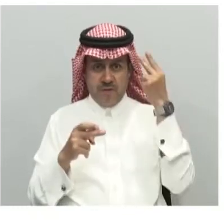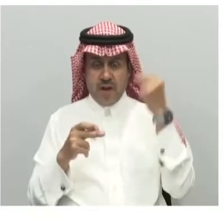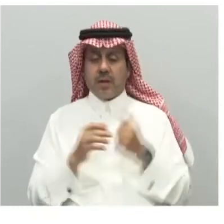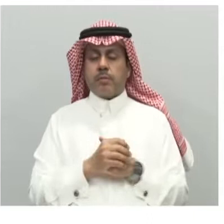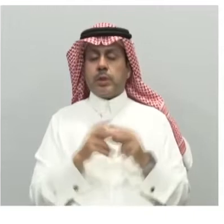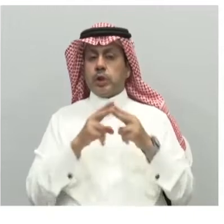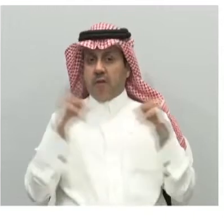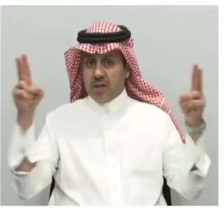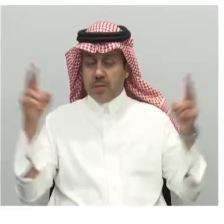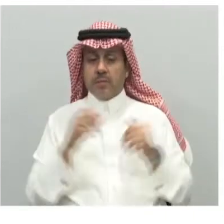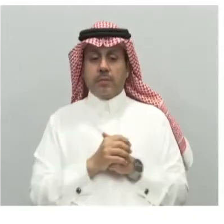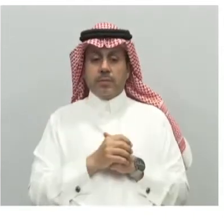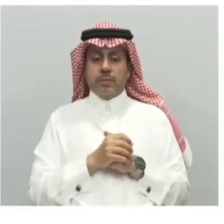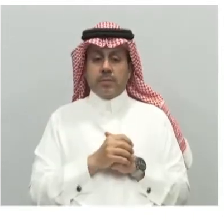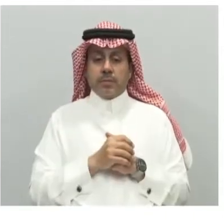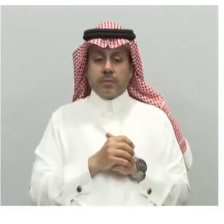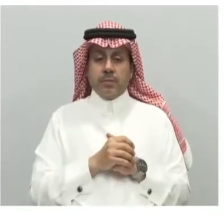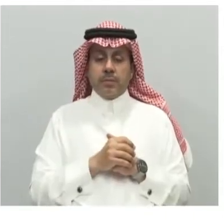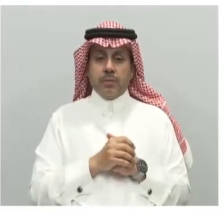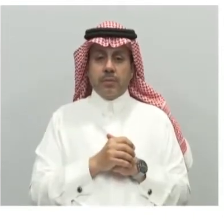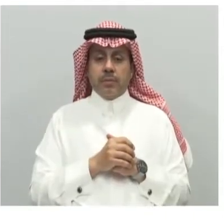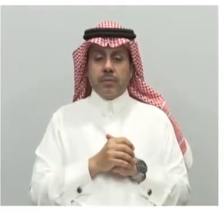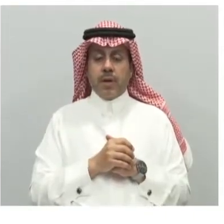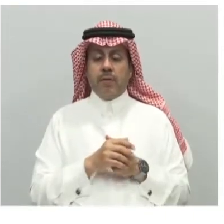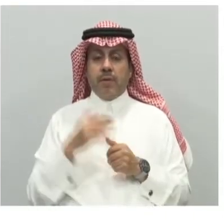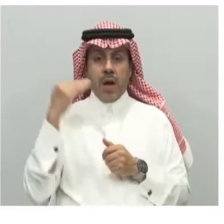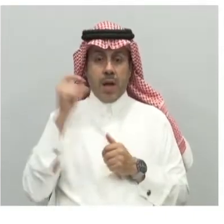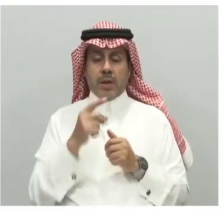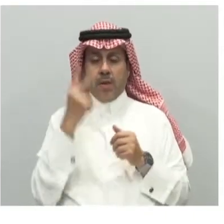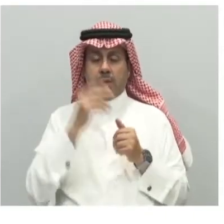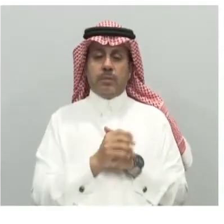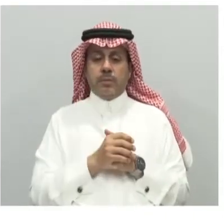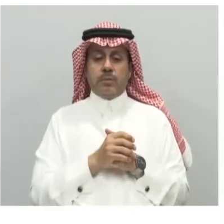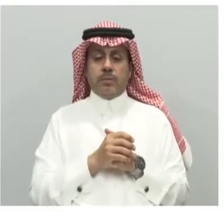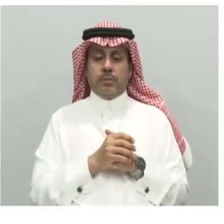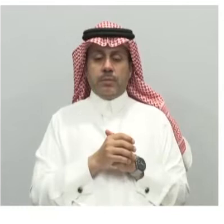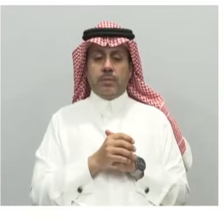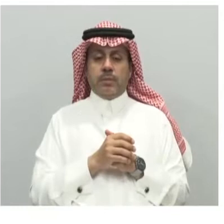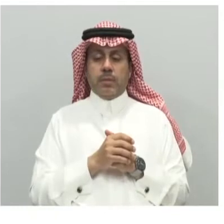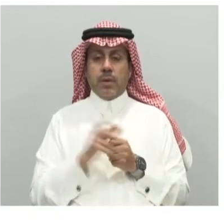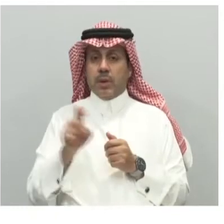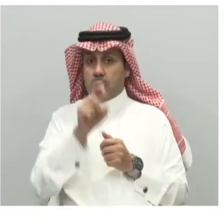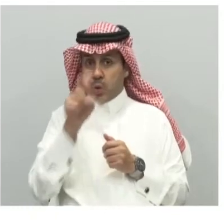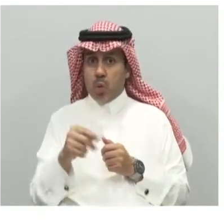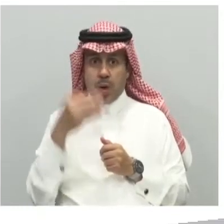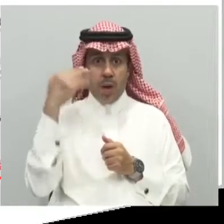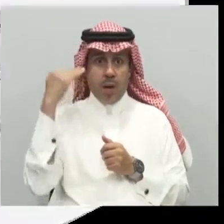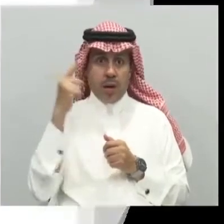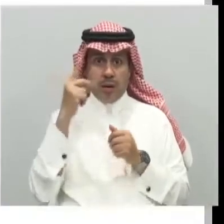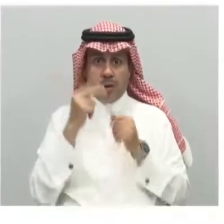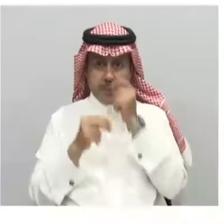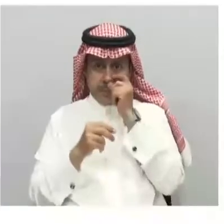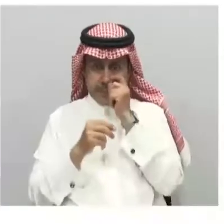الجواب بالتفصيل الجواب لهذا السؤال على التفصيل على النحو التالي وان المساله لها حالتان